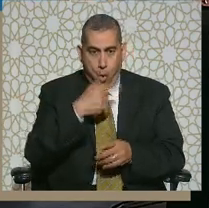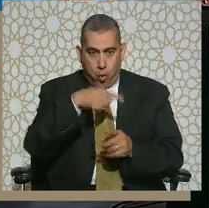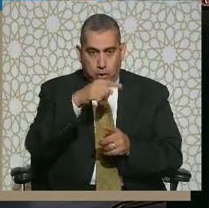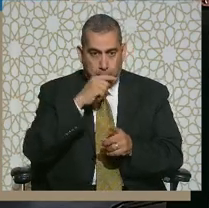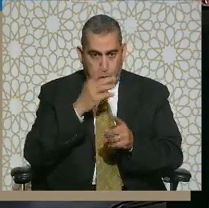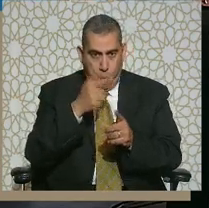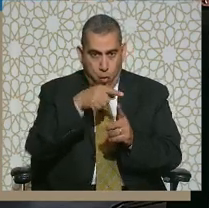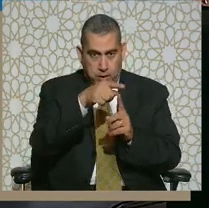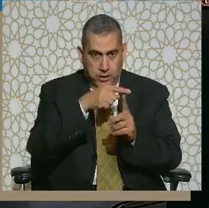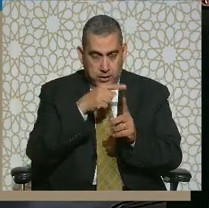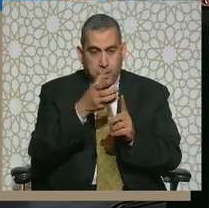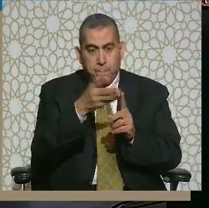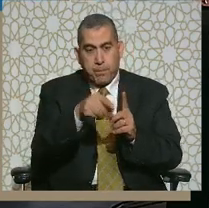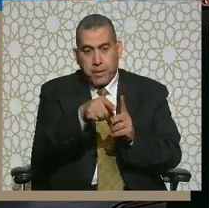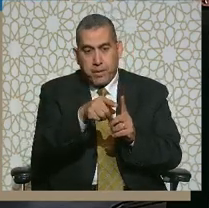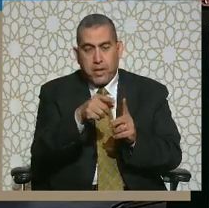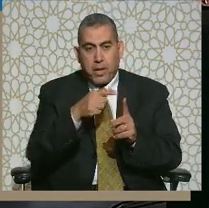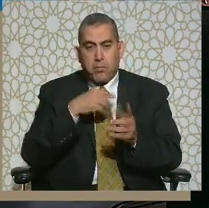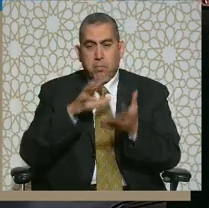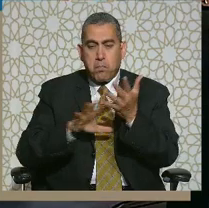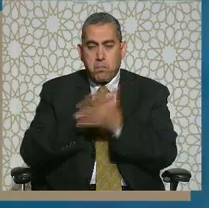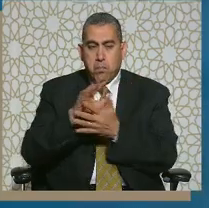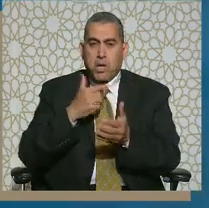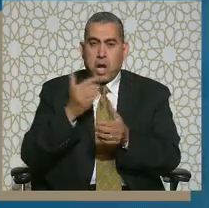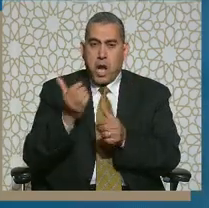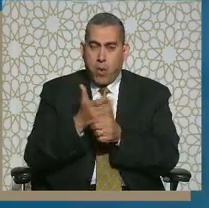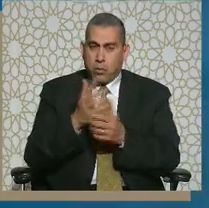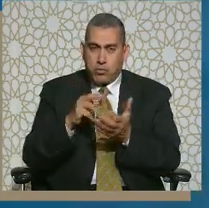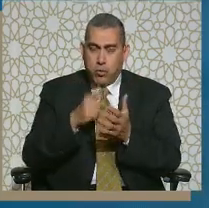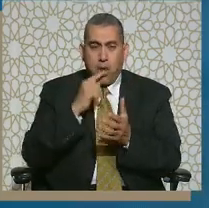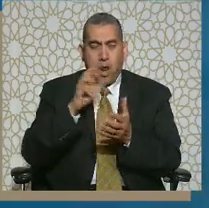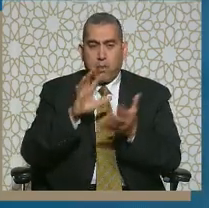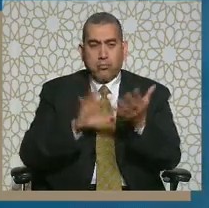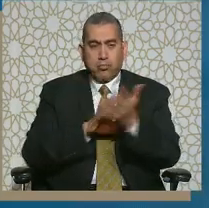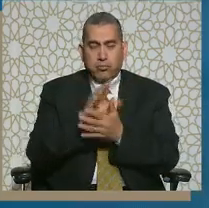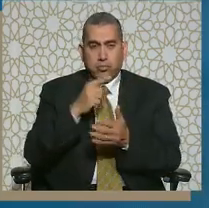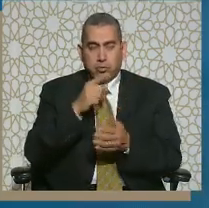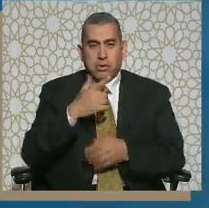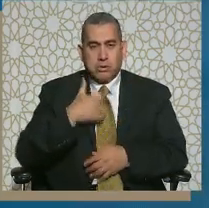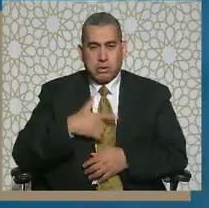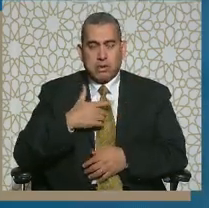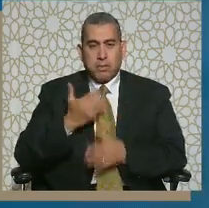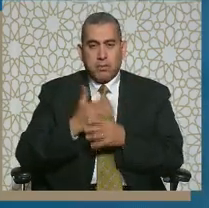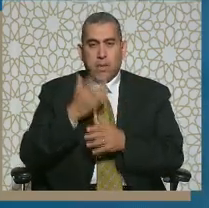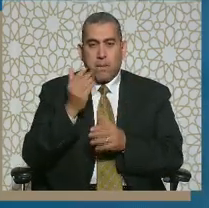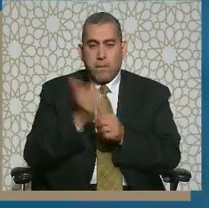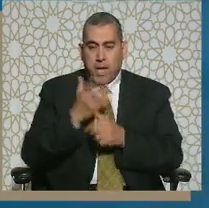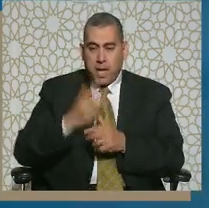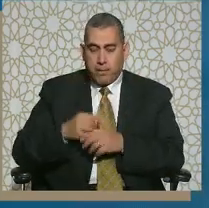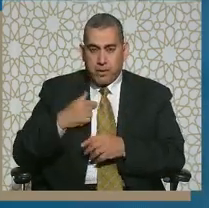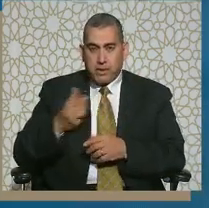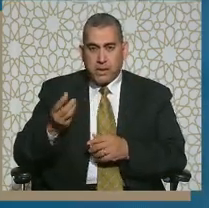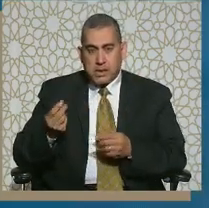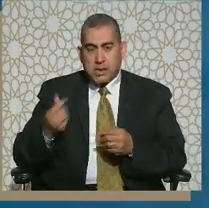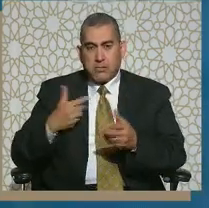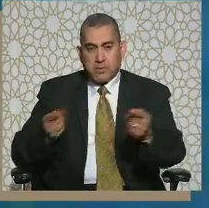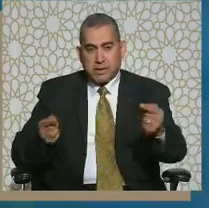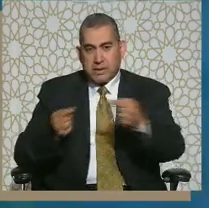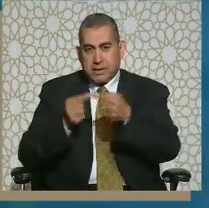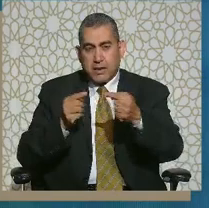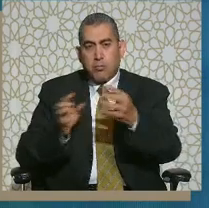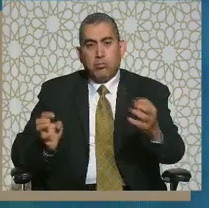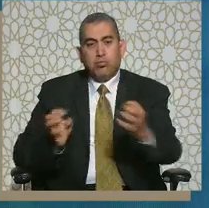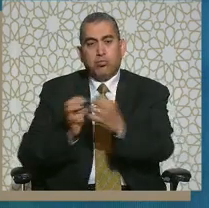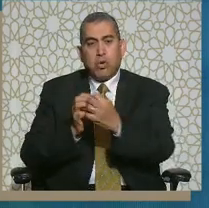يعني بنتها مثلا كانت كان في مشروع جواز ولا فيه لا لا لا كانت بتغير شويه بس من مراه ابني وخطيبه ابني وعملوا مشكله